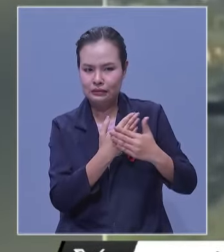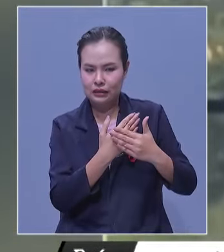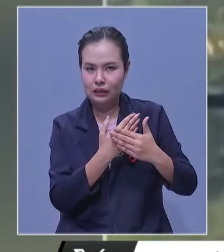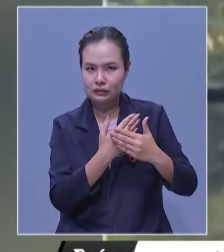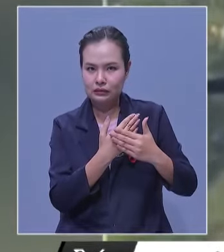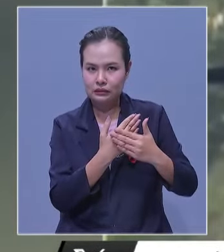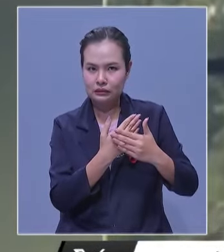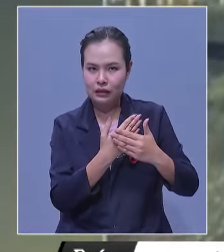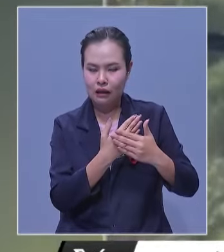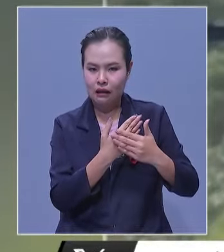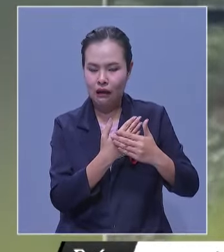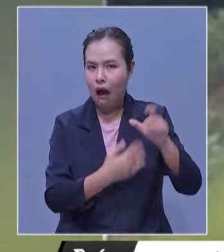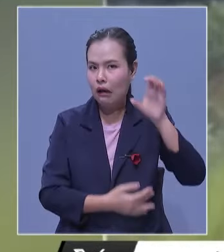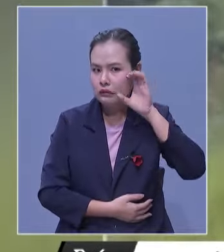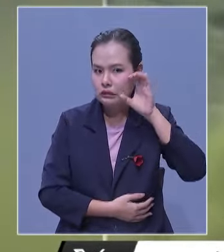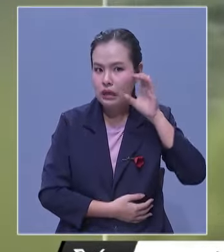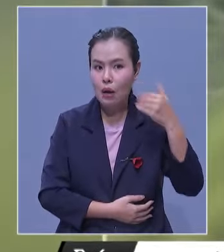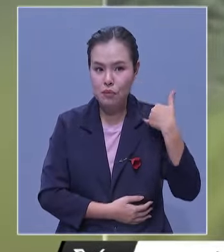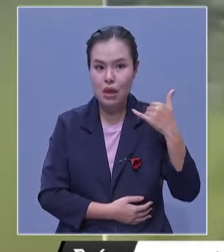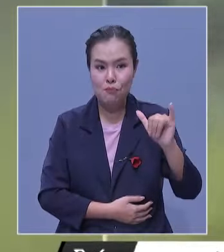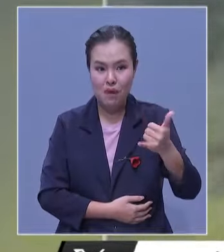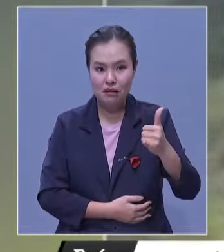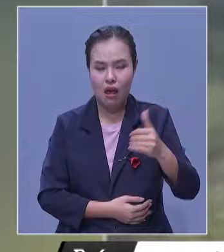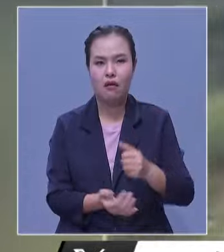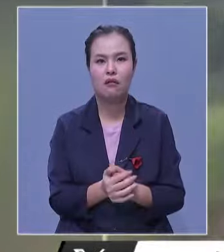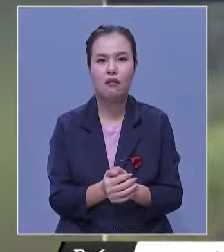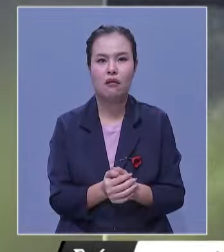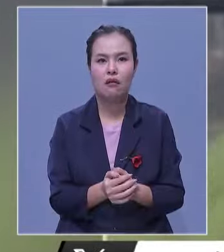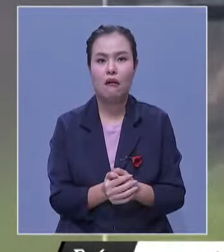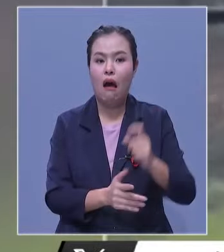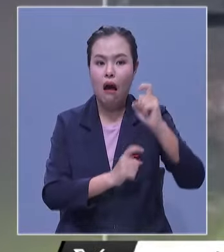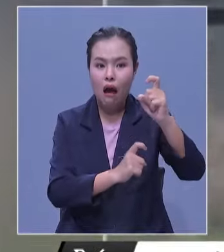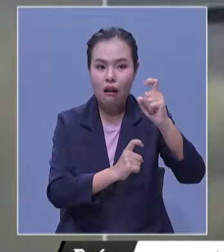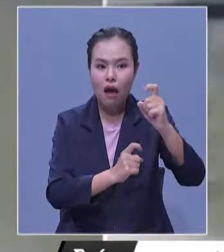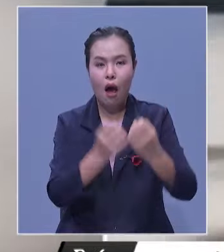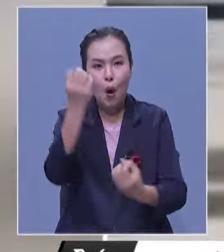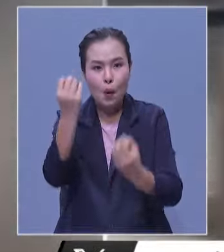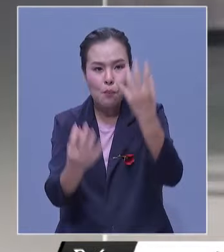ราเชื่อ GPS มากเกินไปมันเคยมีหลายกรณีเนาะหรือไปเข้